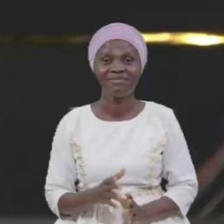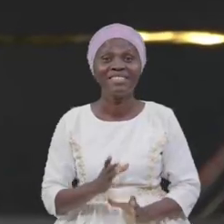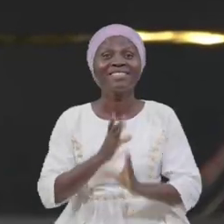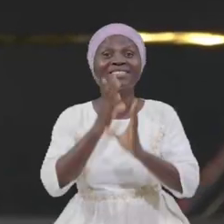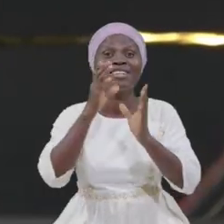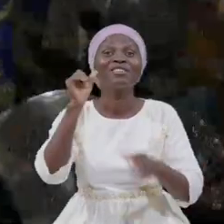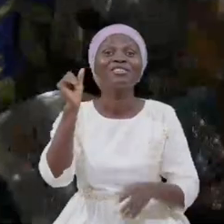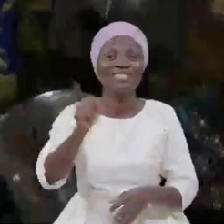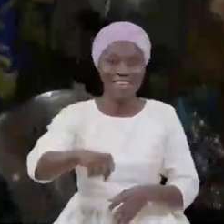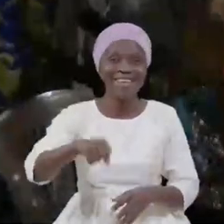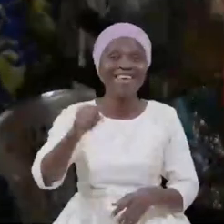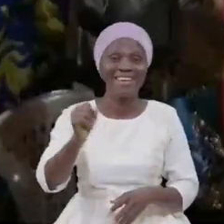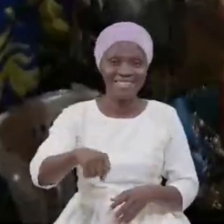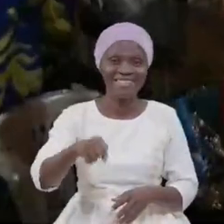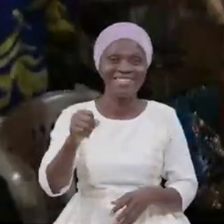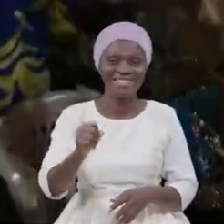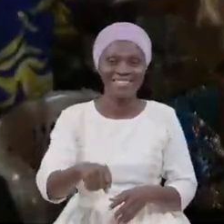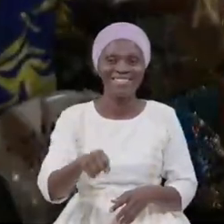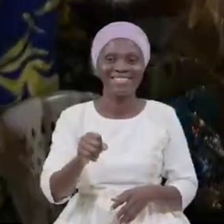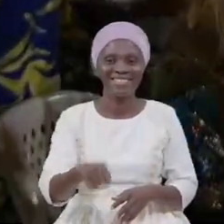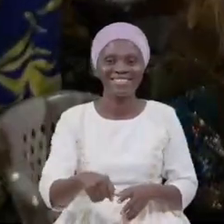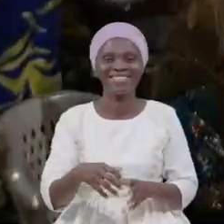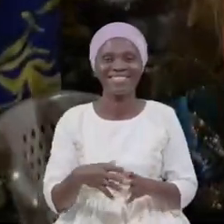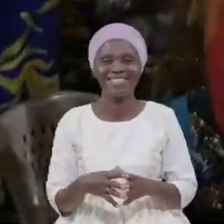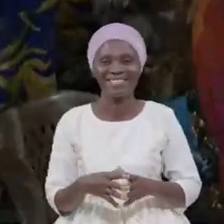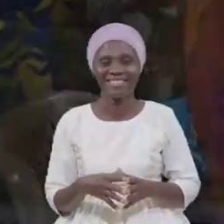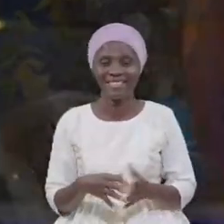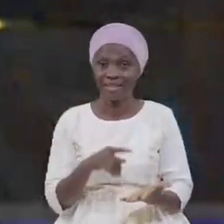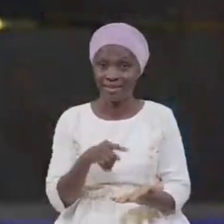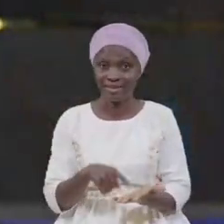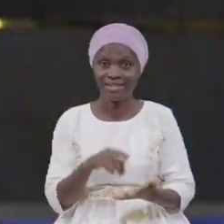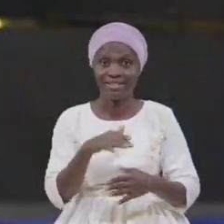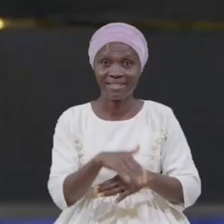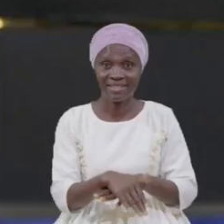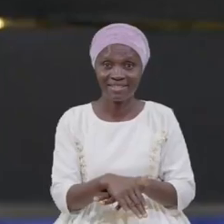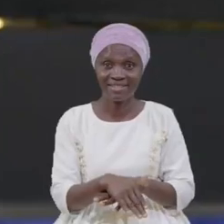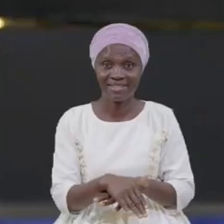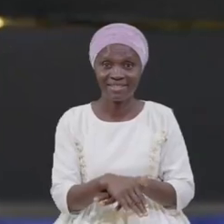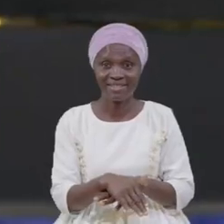est faible. Ce soir,